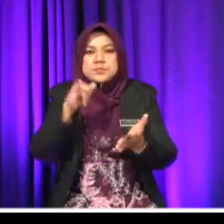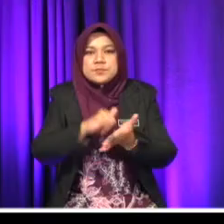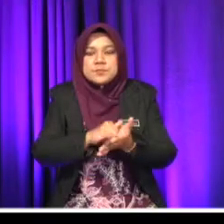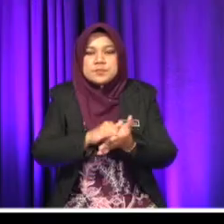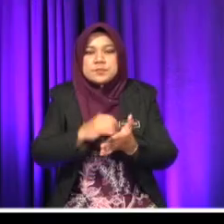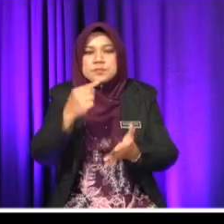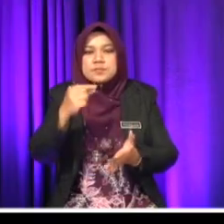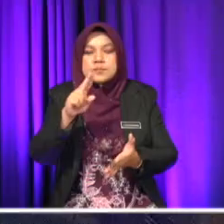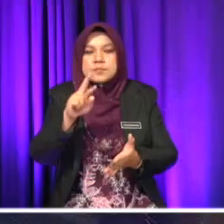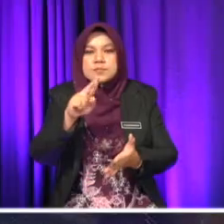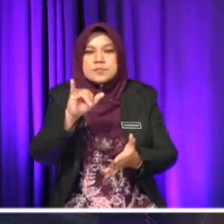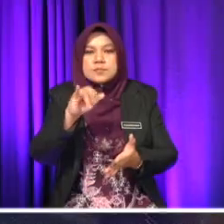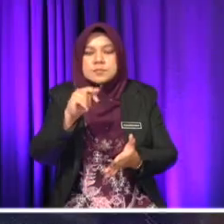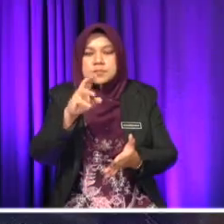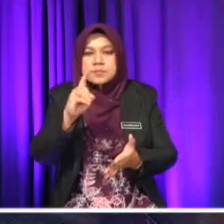bentuk